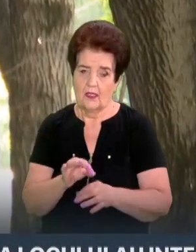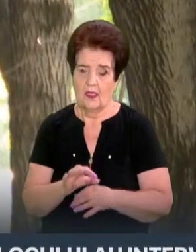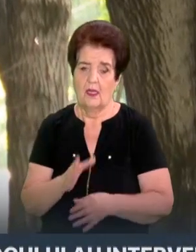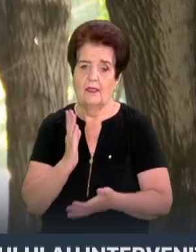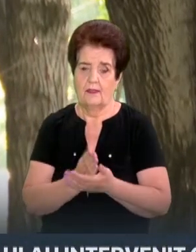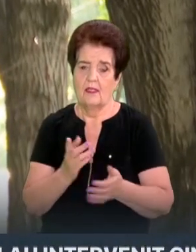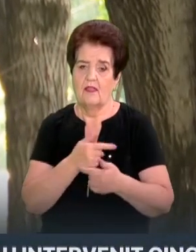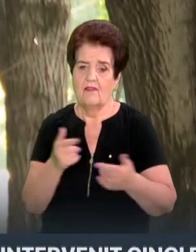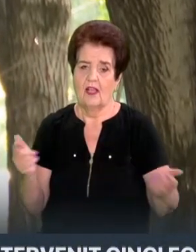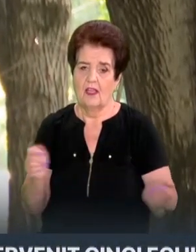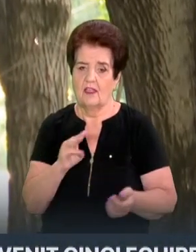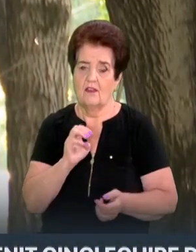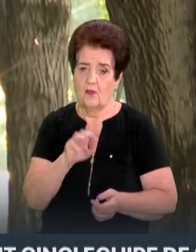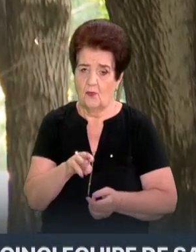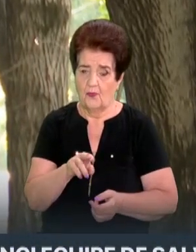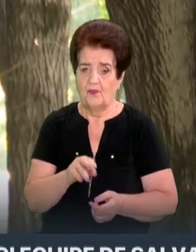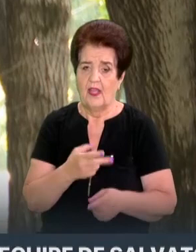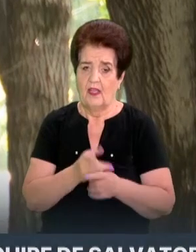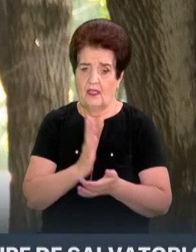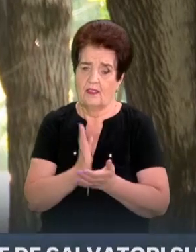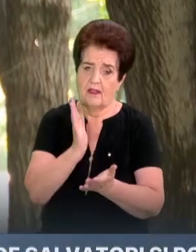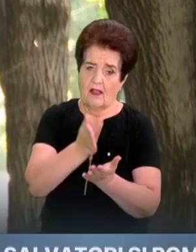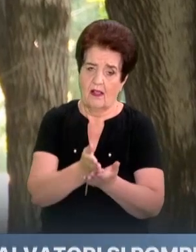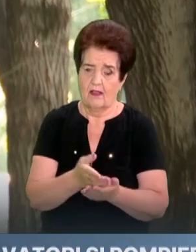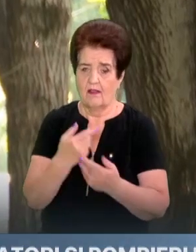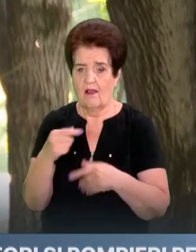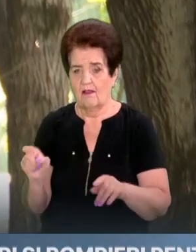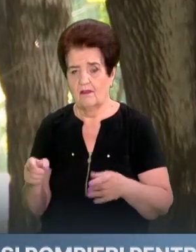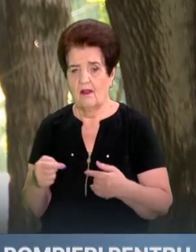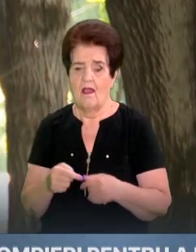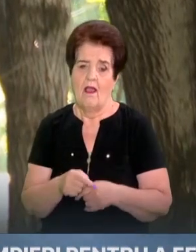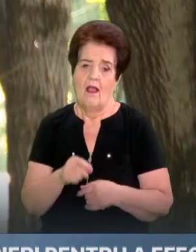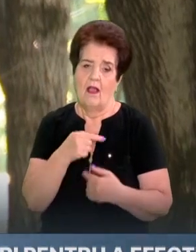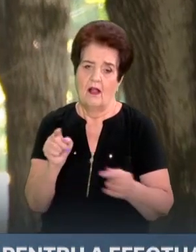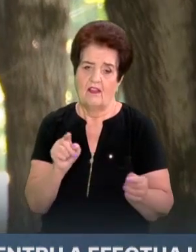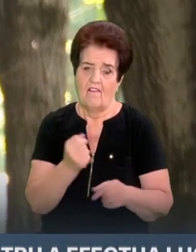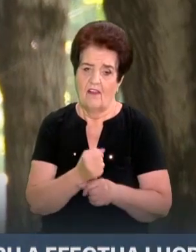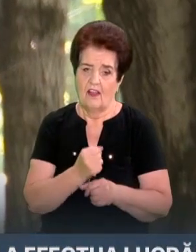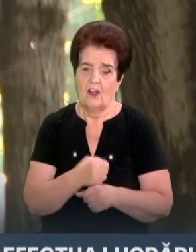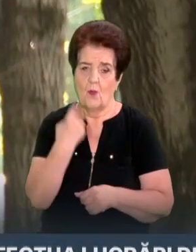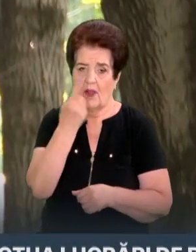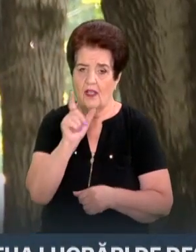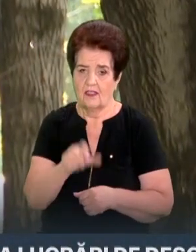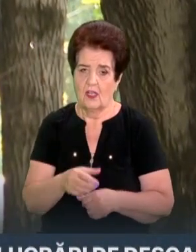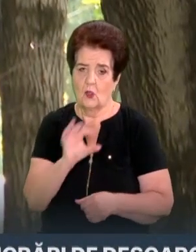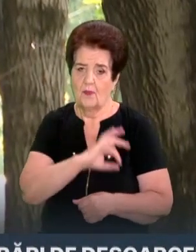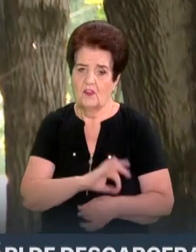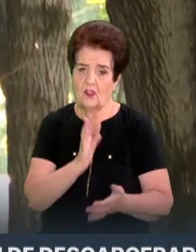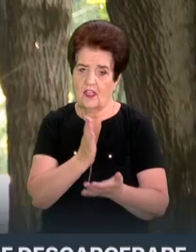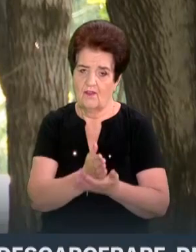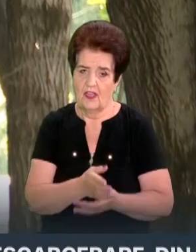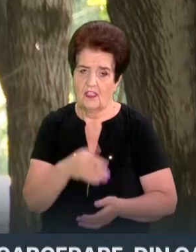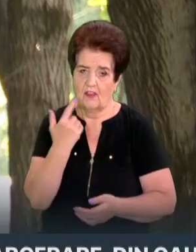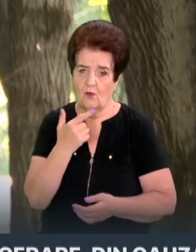de diferite tipuri. Unele dintre ele au beneficii directe, altele indirecte. Evenimentul la care suntem prezenți este cel cu beneficii directe. Este